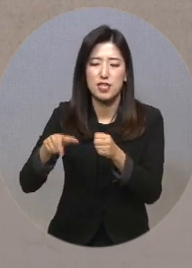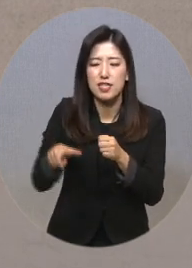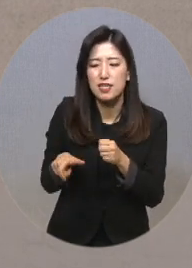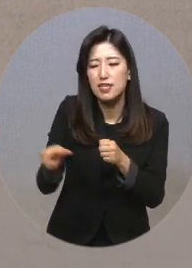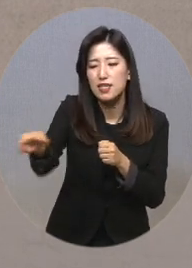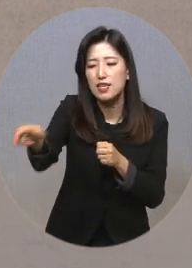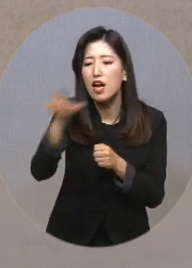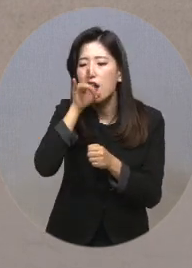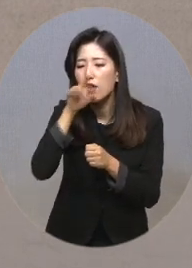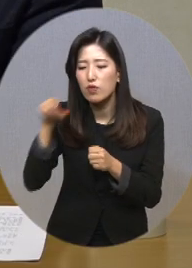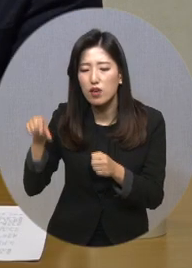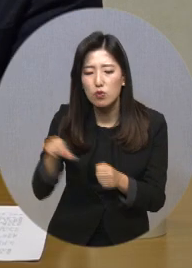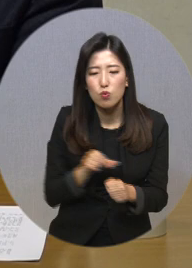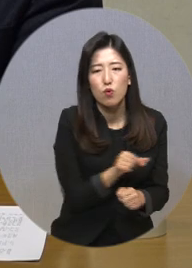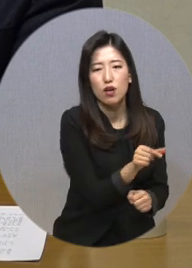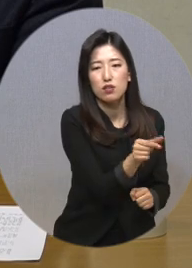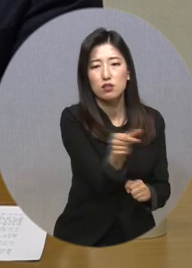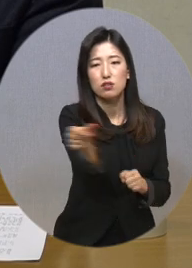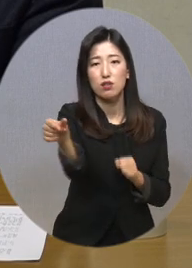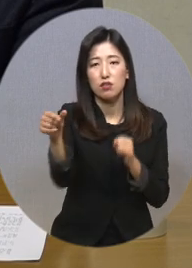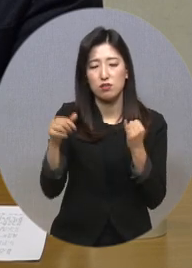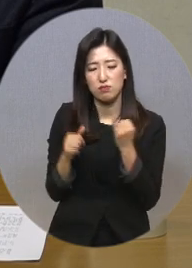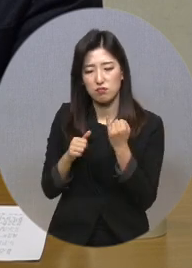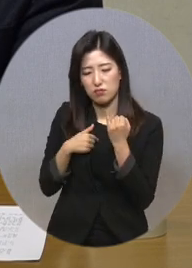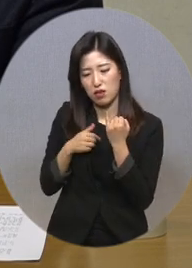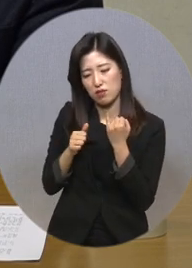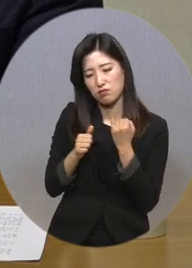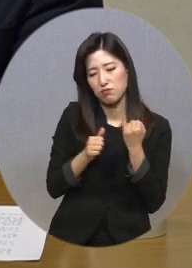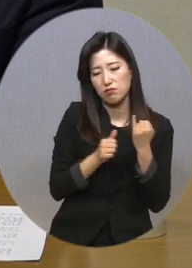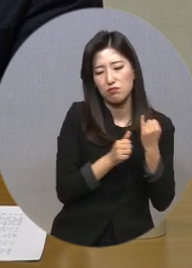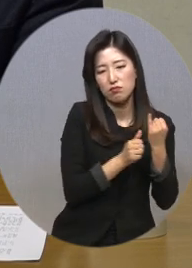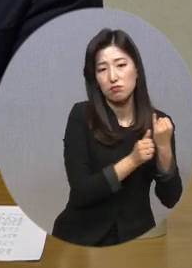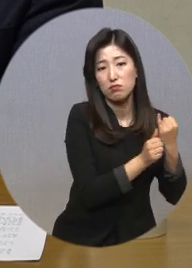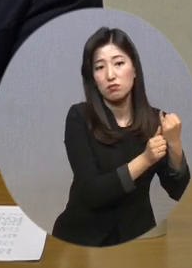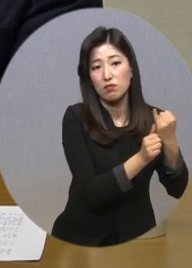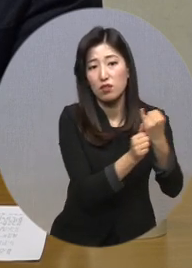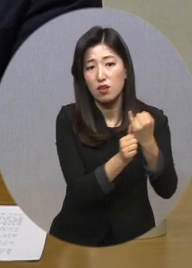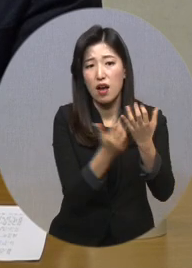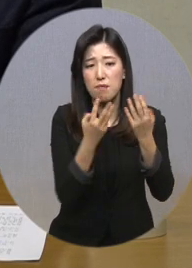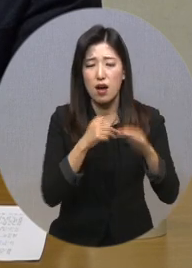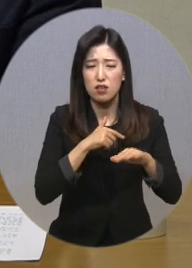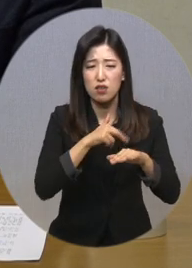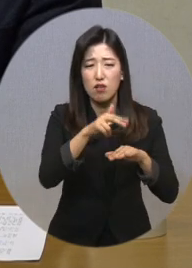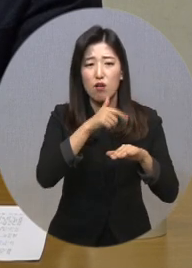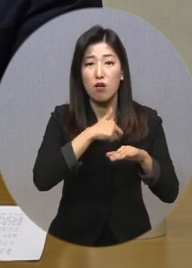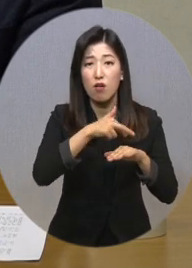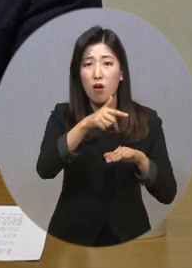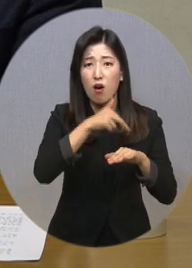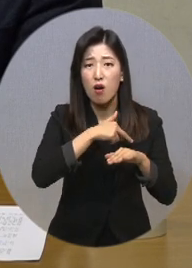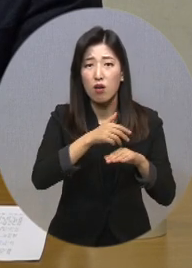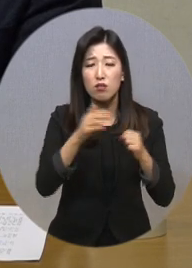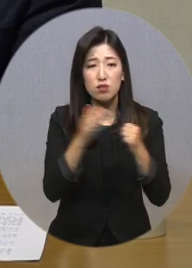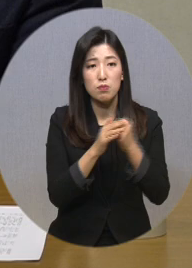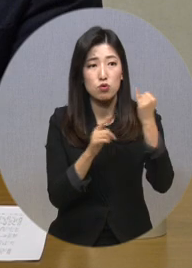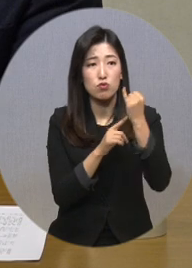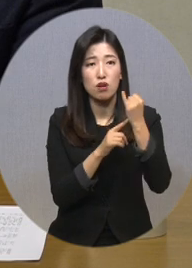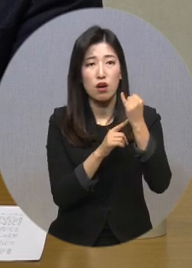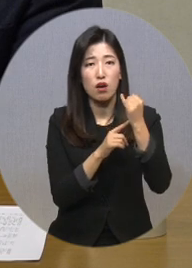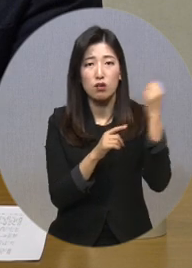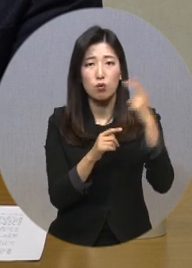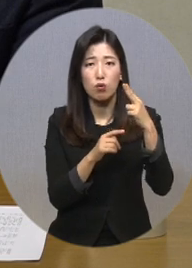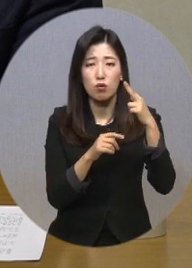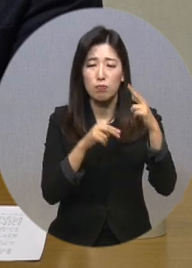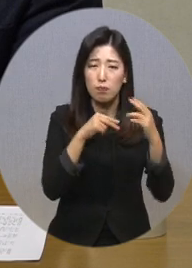자꾸 걷다가니 픽픽 쓰러지곤 하였습니다. 어느 날 이 사실을 아신